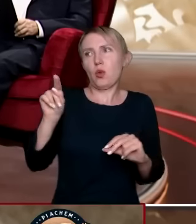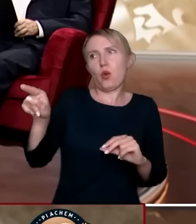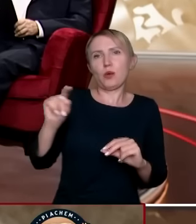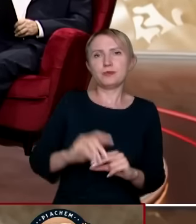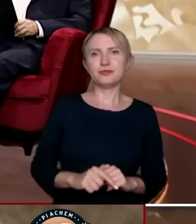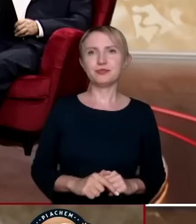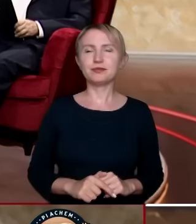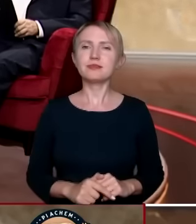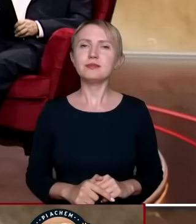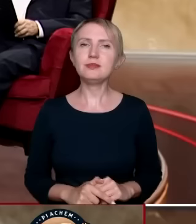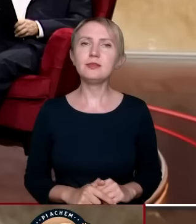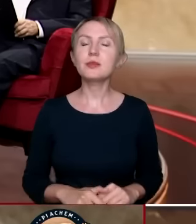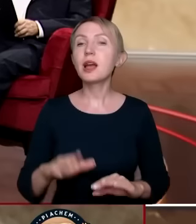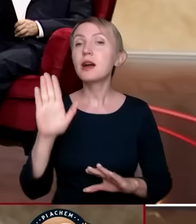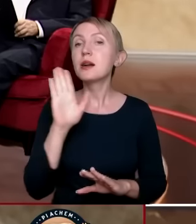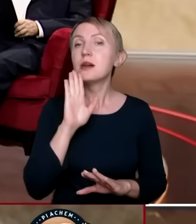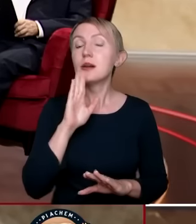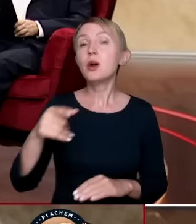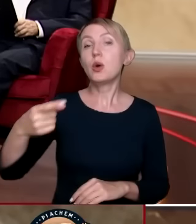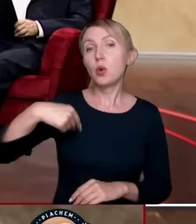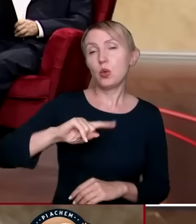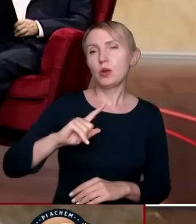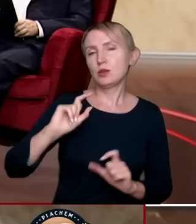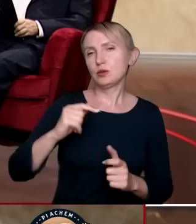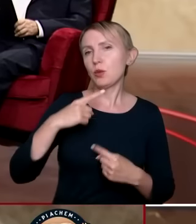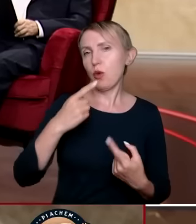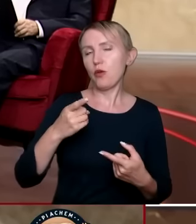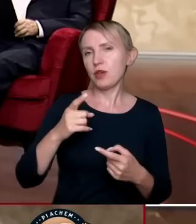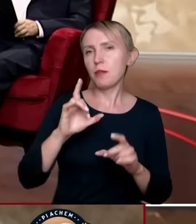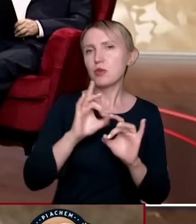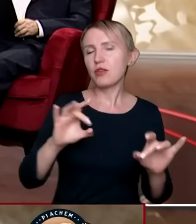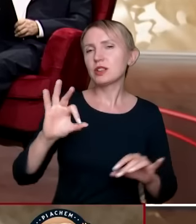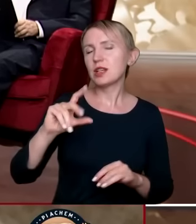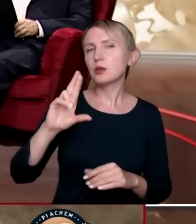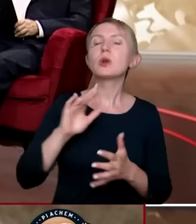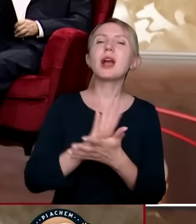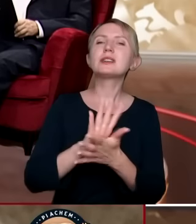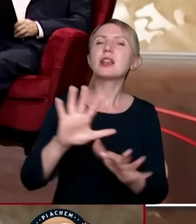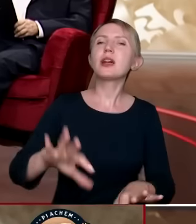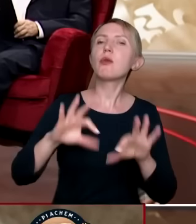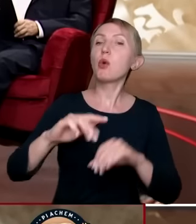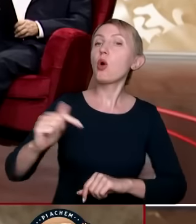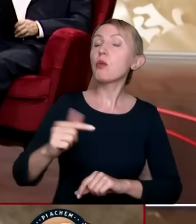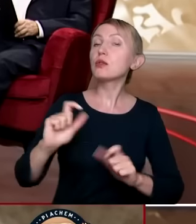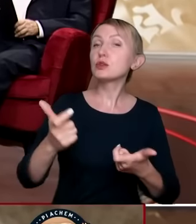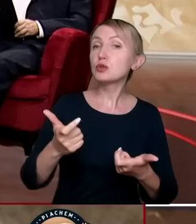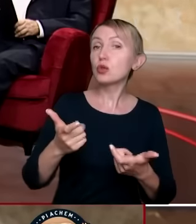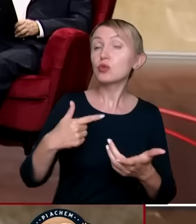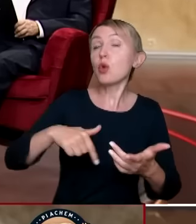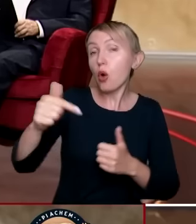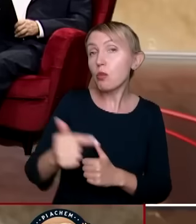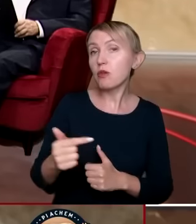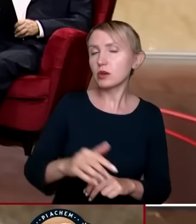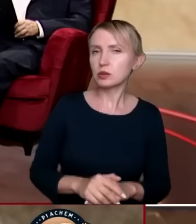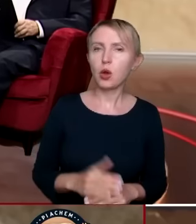że po prostu u nas to co powie profesor Sadurski w Gazecie Wyborczej obowiązuje koniec, kropka. No